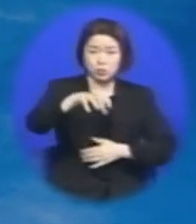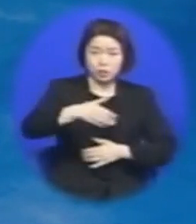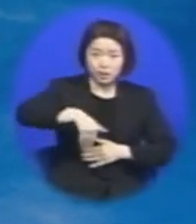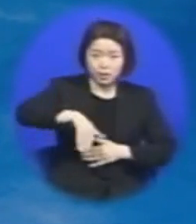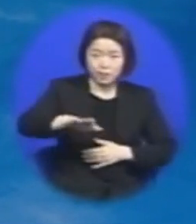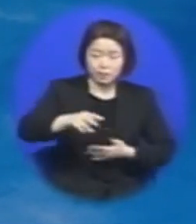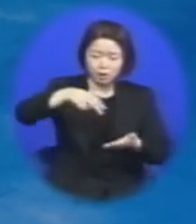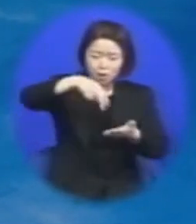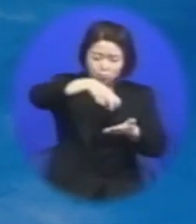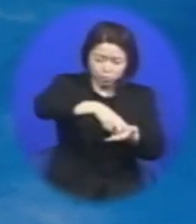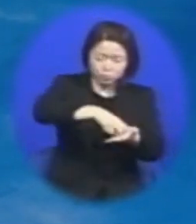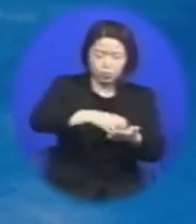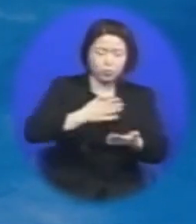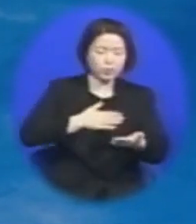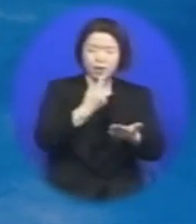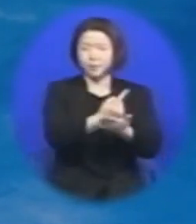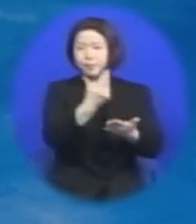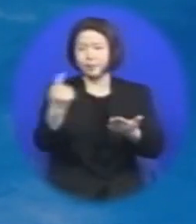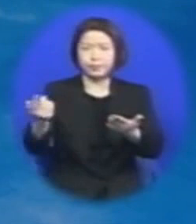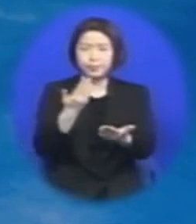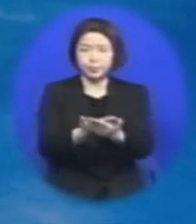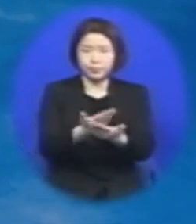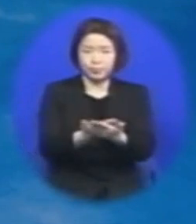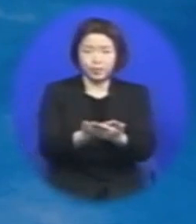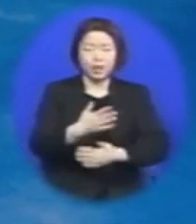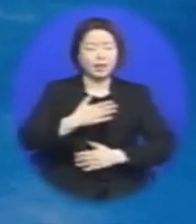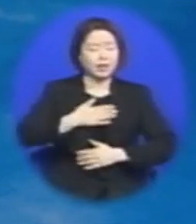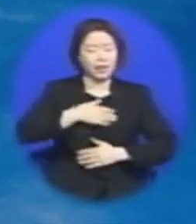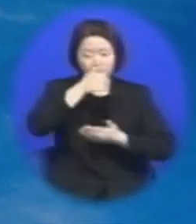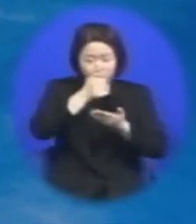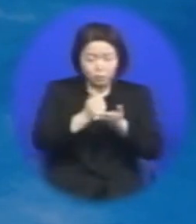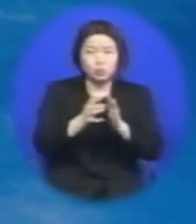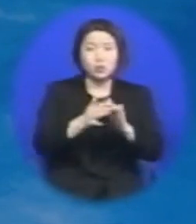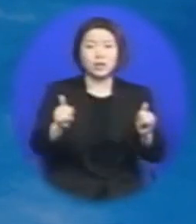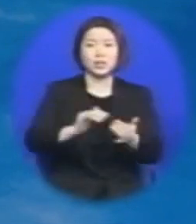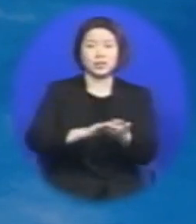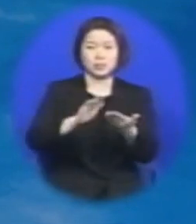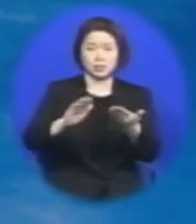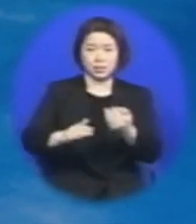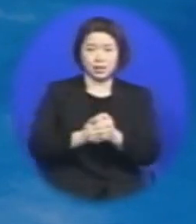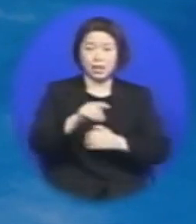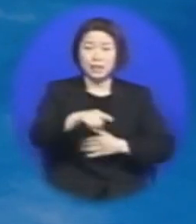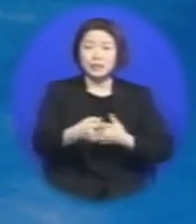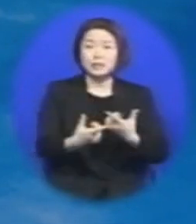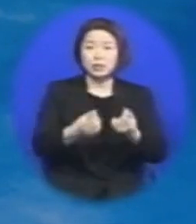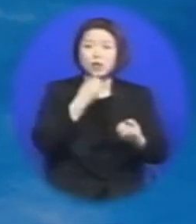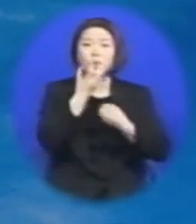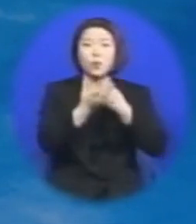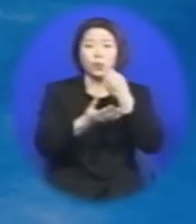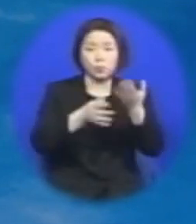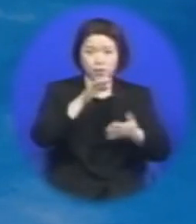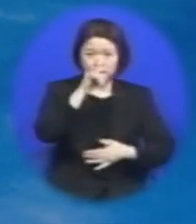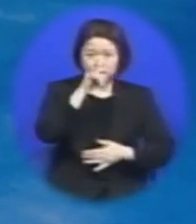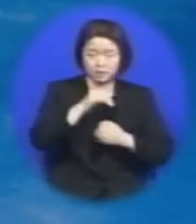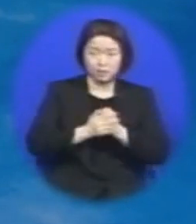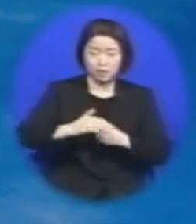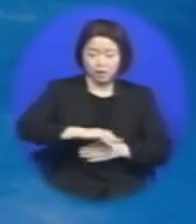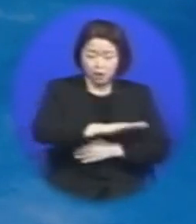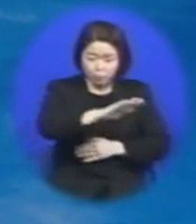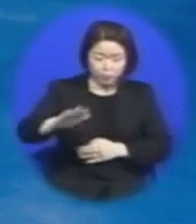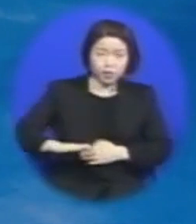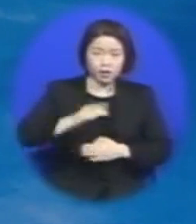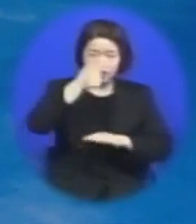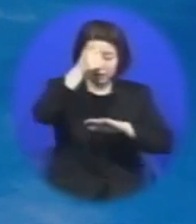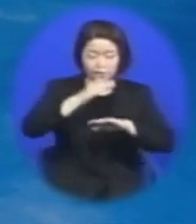꿇고 나를 떠나소서 나는 죄인이로소이다 그렇게 고백을 했습니다 우리가 예배드릴